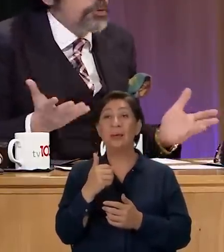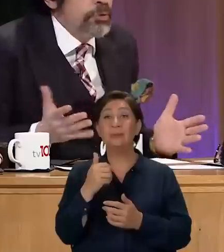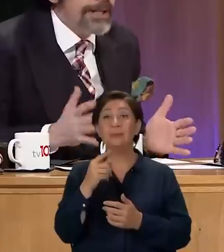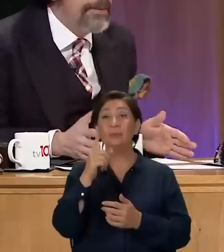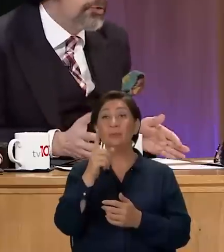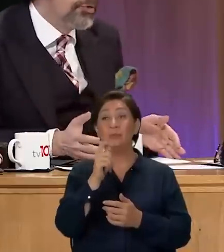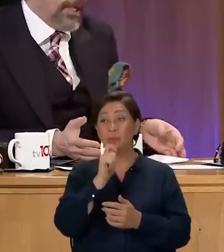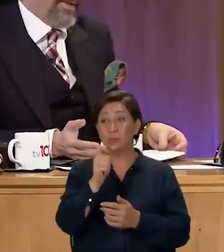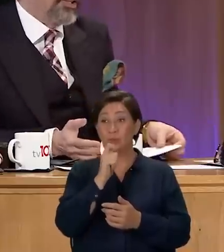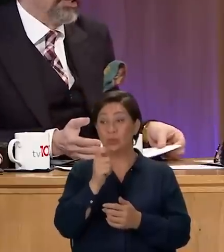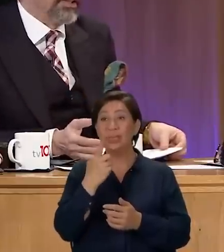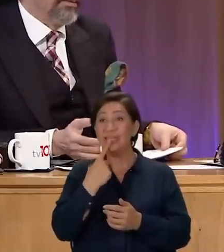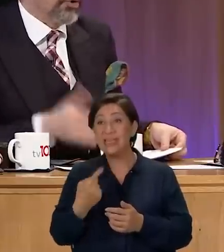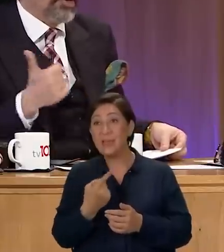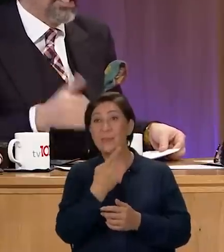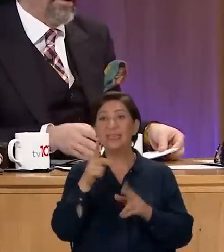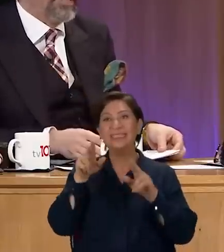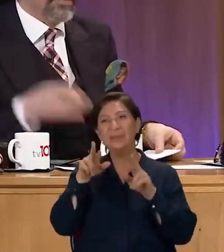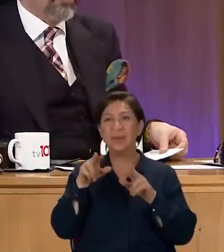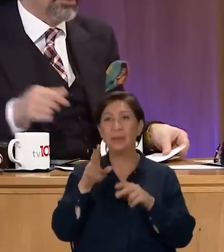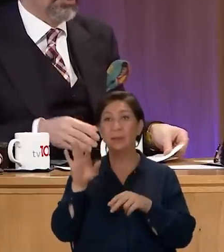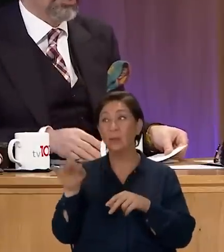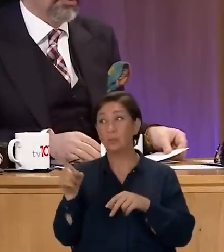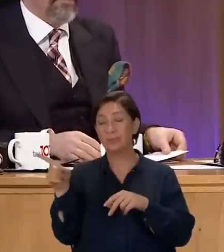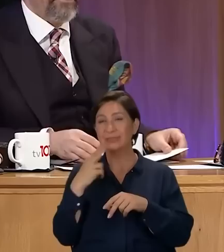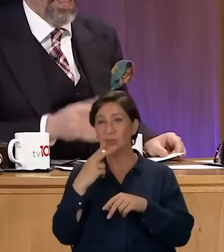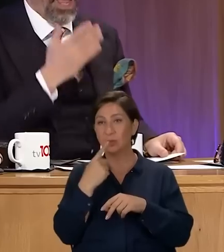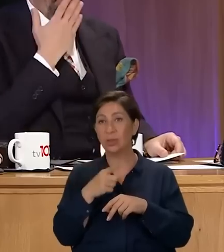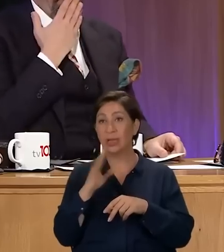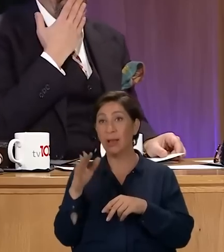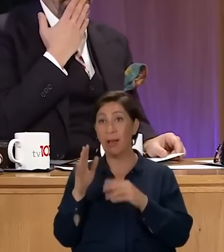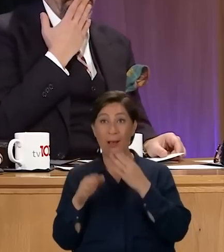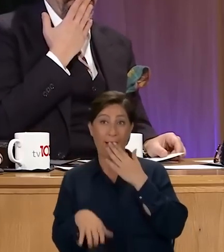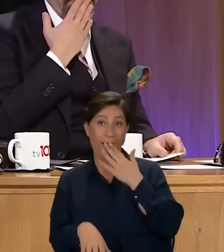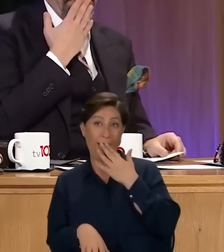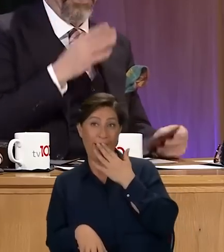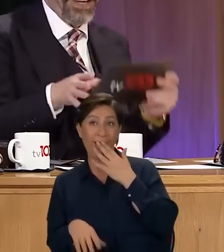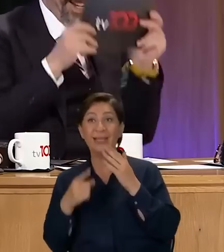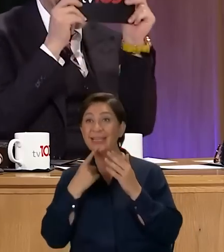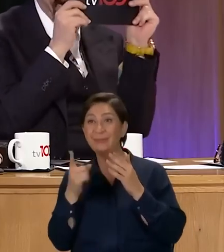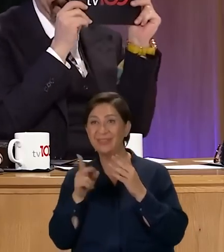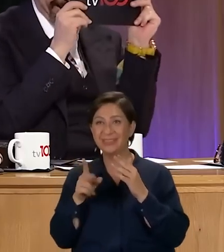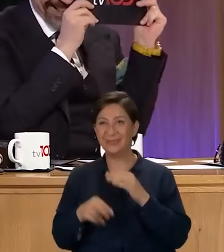yer, bir sunacağız, bir tür ihbarcılık gibi bir şey. Orayı ihbar ediyor. Mesela bu kız bir şey söylüyor, bak. Aa.